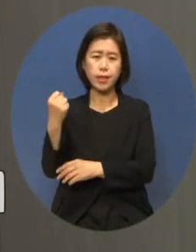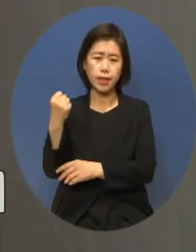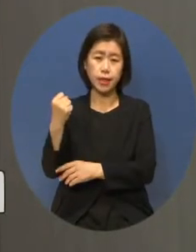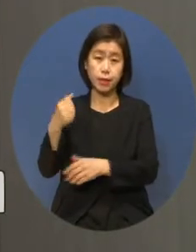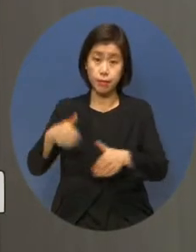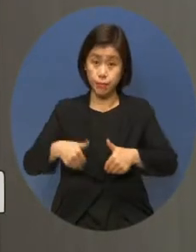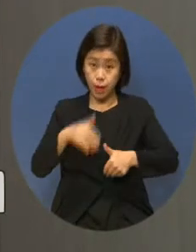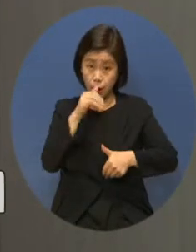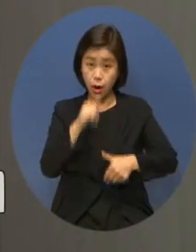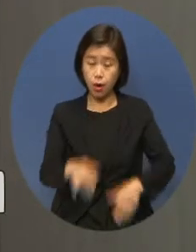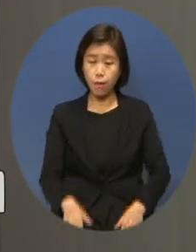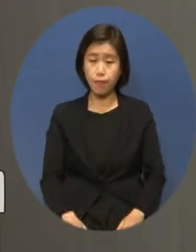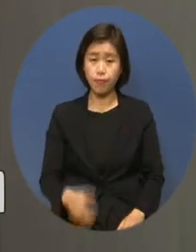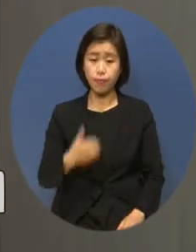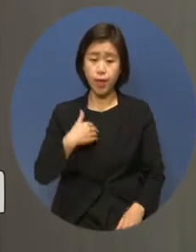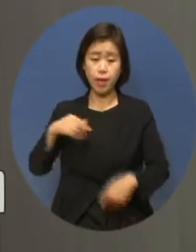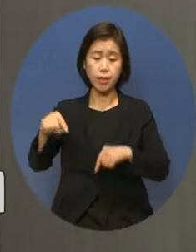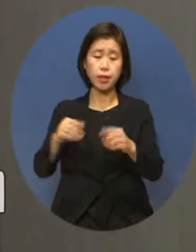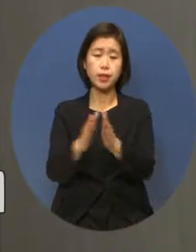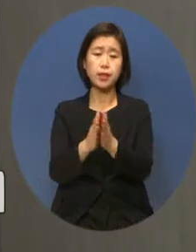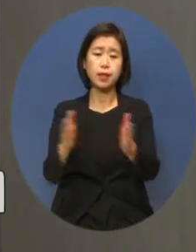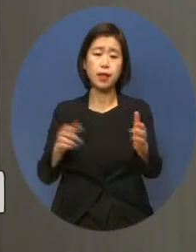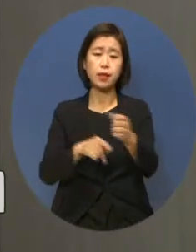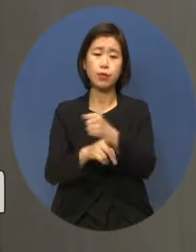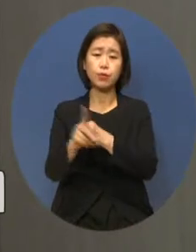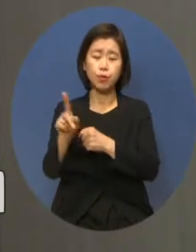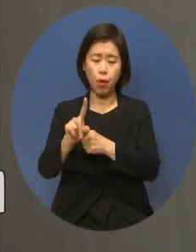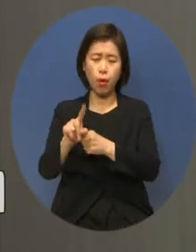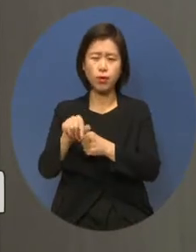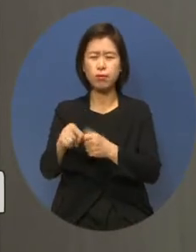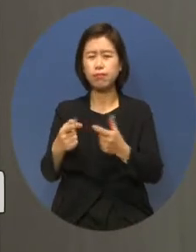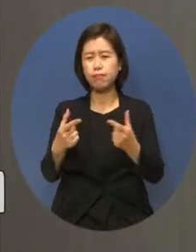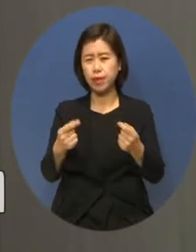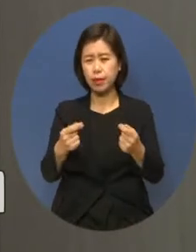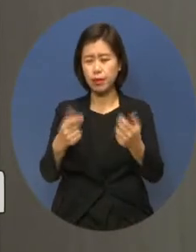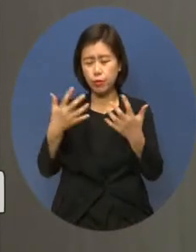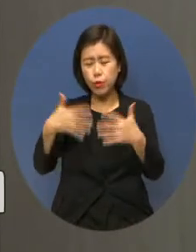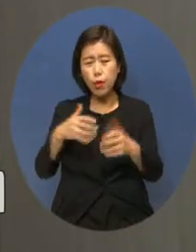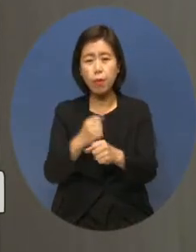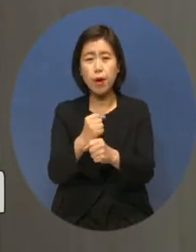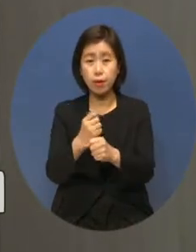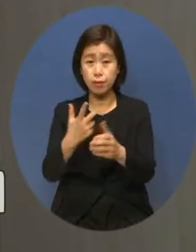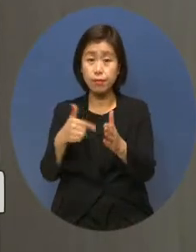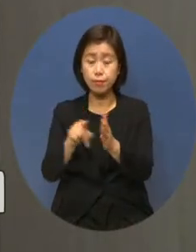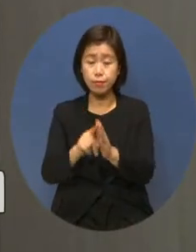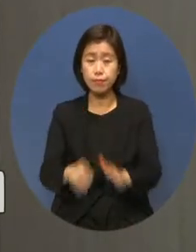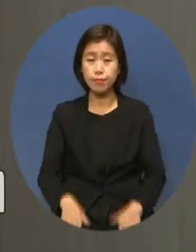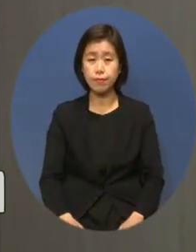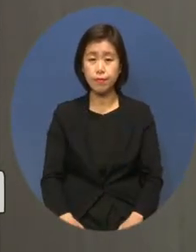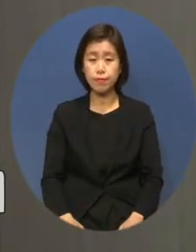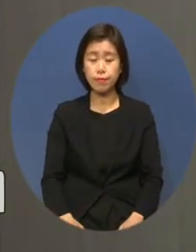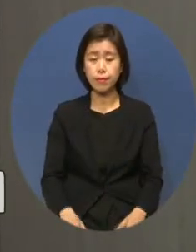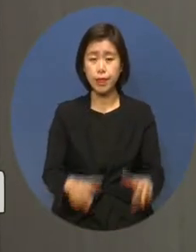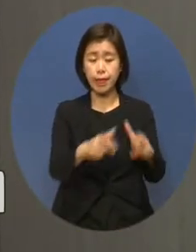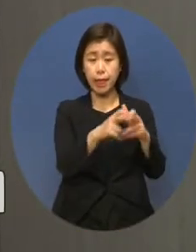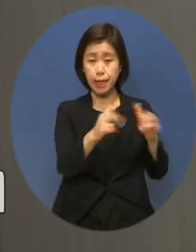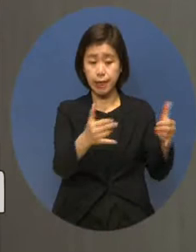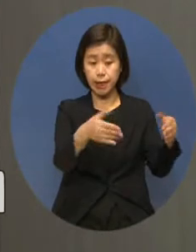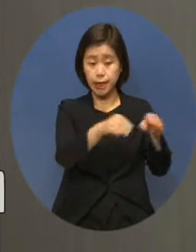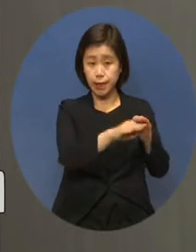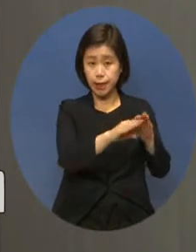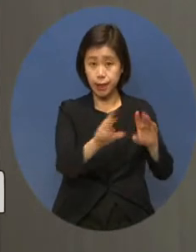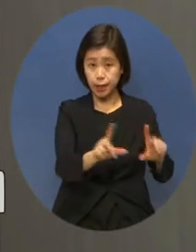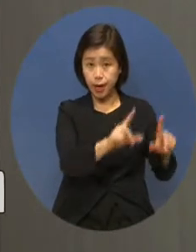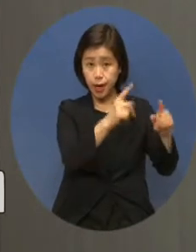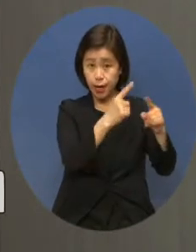된 이유이기도 한데 여전히 어떤 시설에 살고 있다가 지역사회로 나온 사람들의 장애인들에 대한 어떤